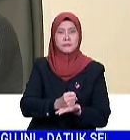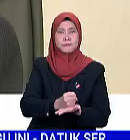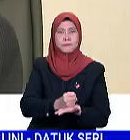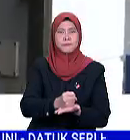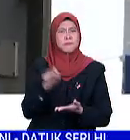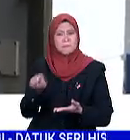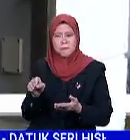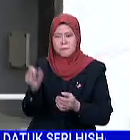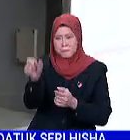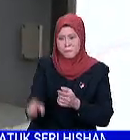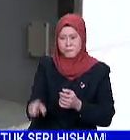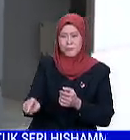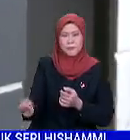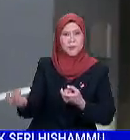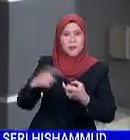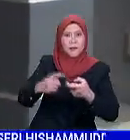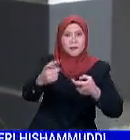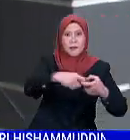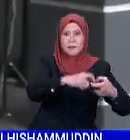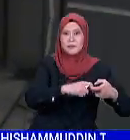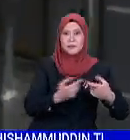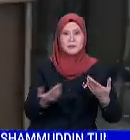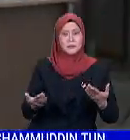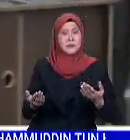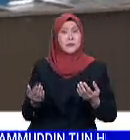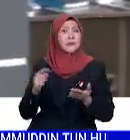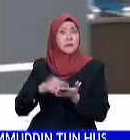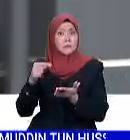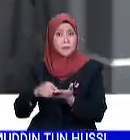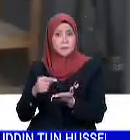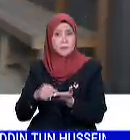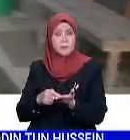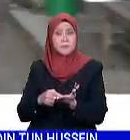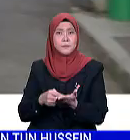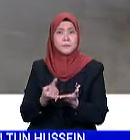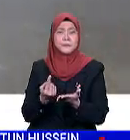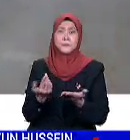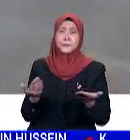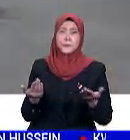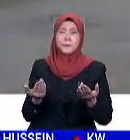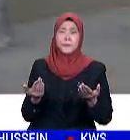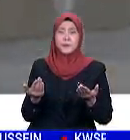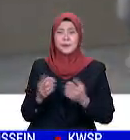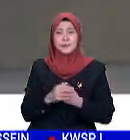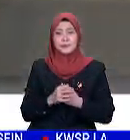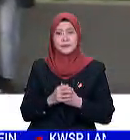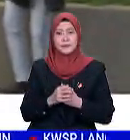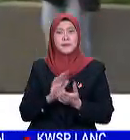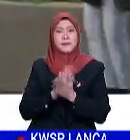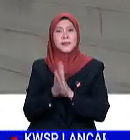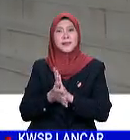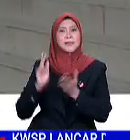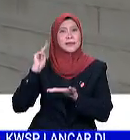tu dan bila perkara ni kadangkala ni pihak yang separu ni yang jadi